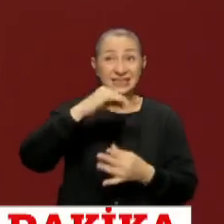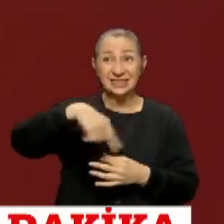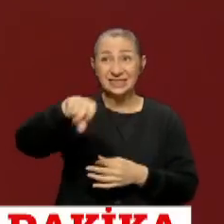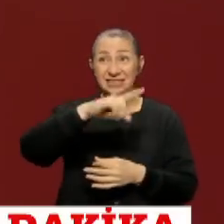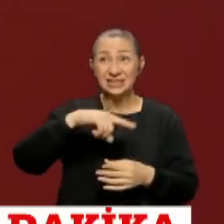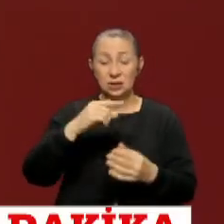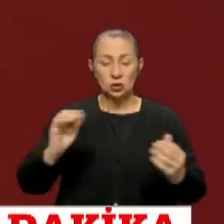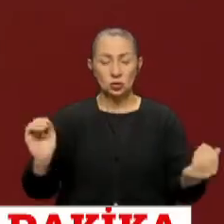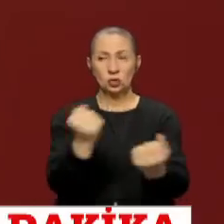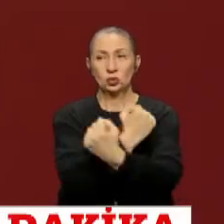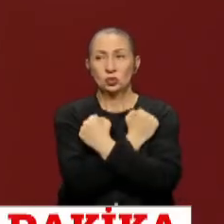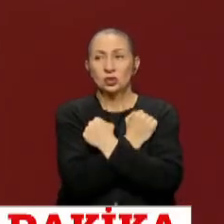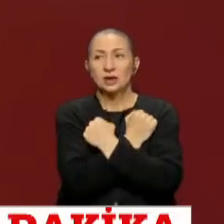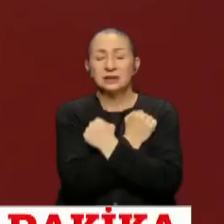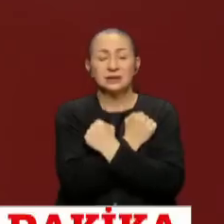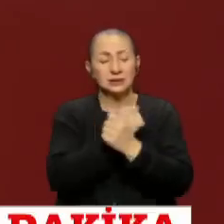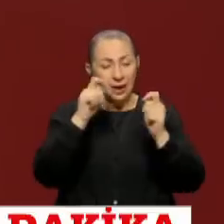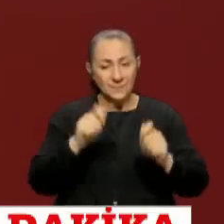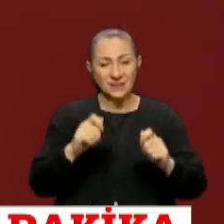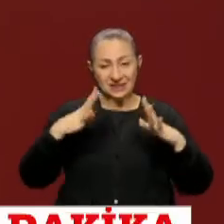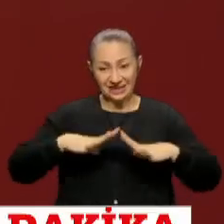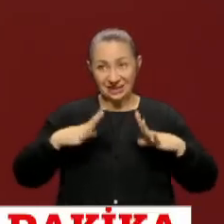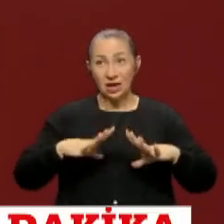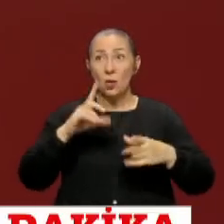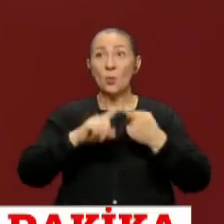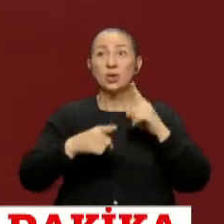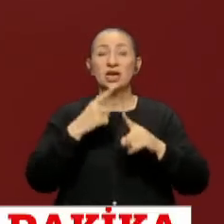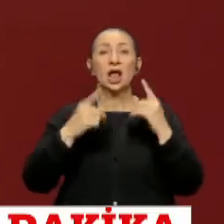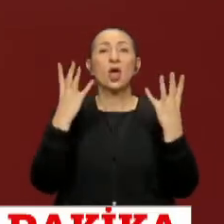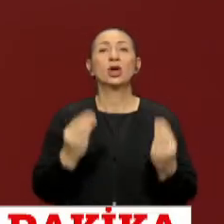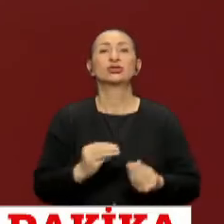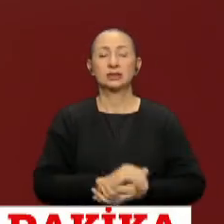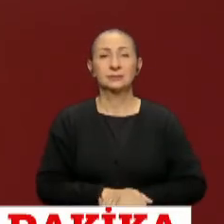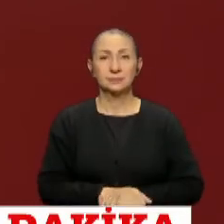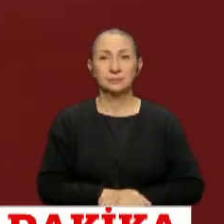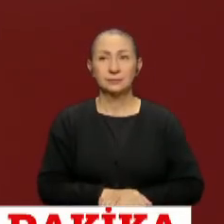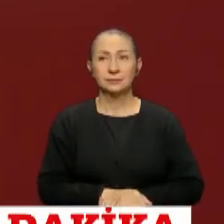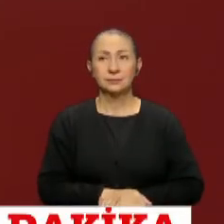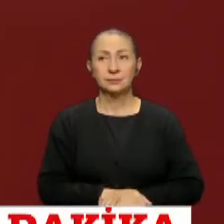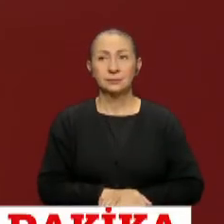insanın kucaklaşmasını temin eden politikalar olacaktır.